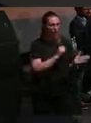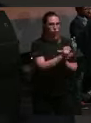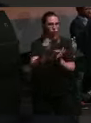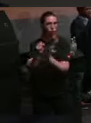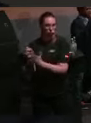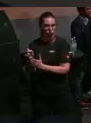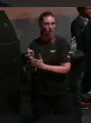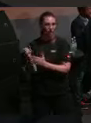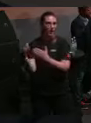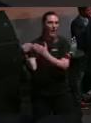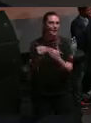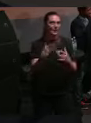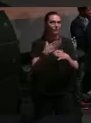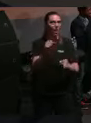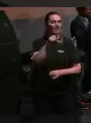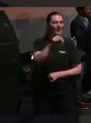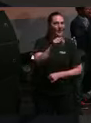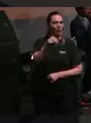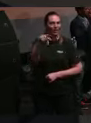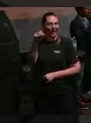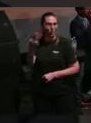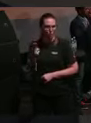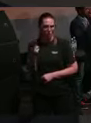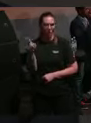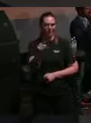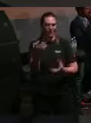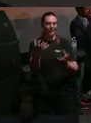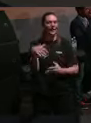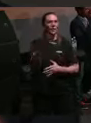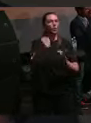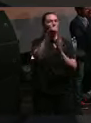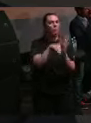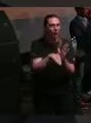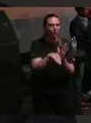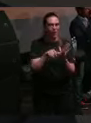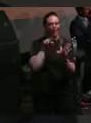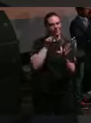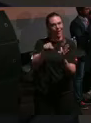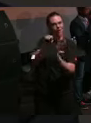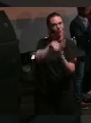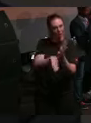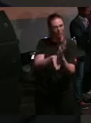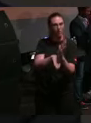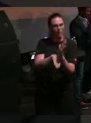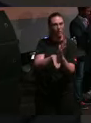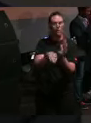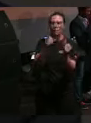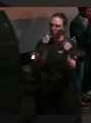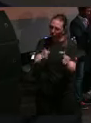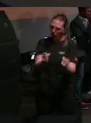fra SINTEF og NTNU, at vi trenger en nasjonal plan. Og den nasjonale planen